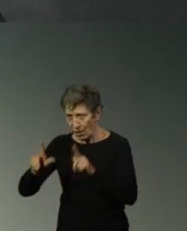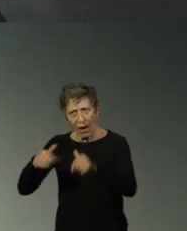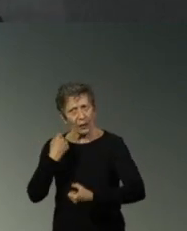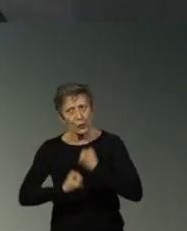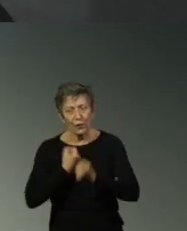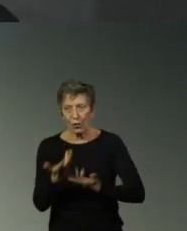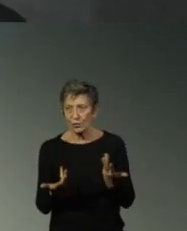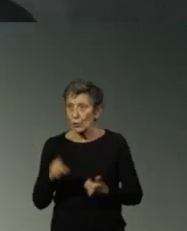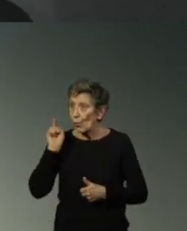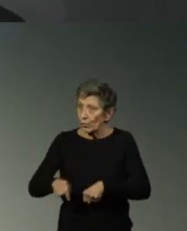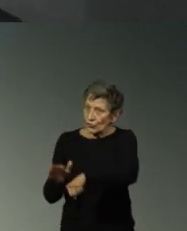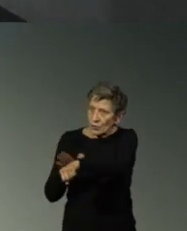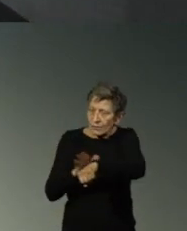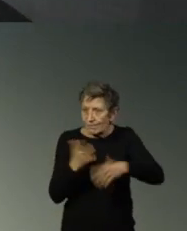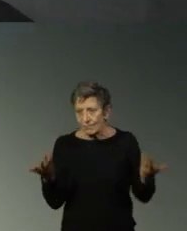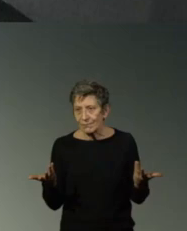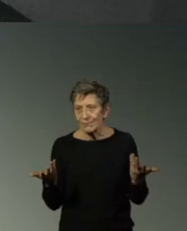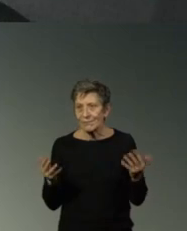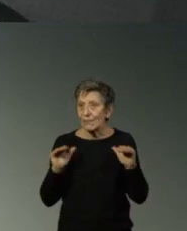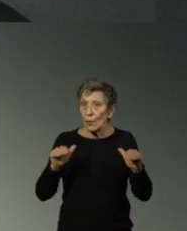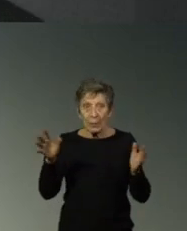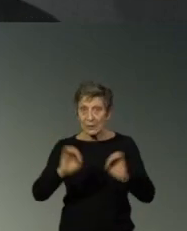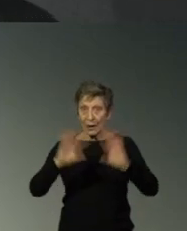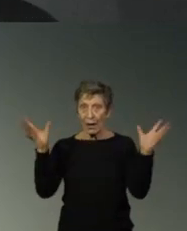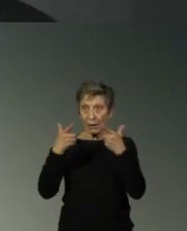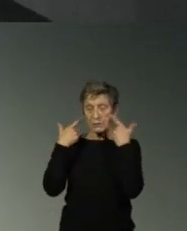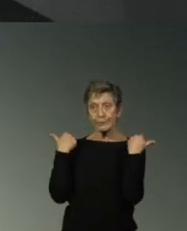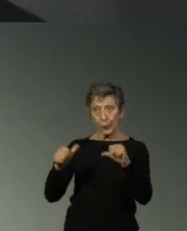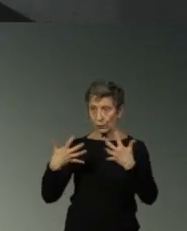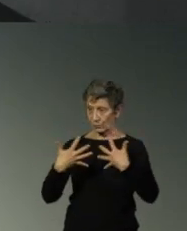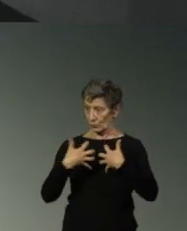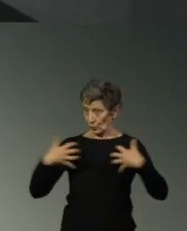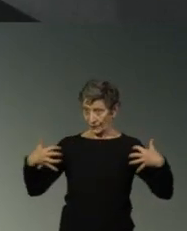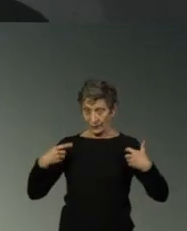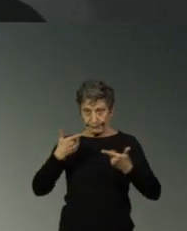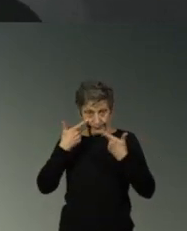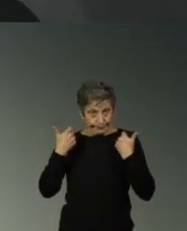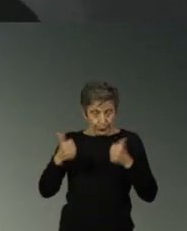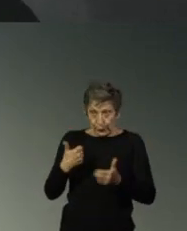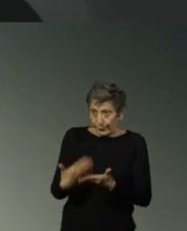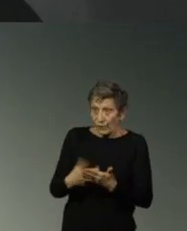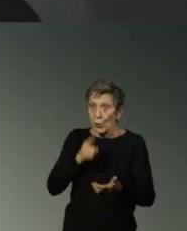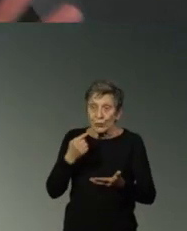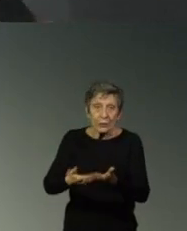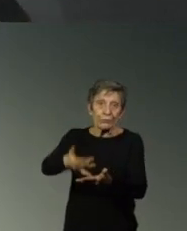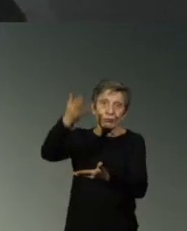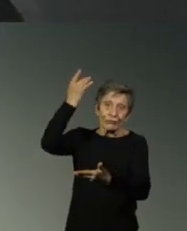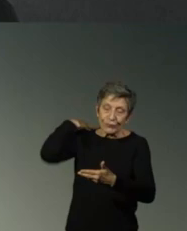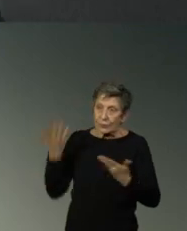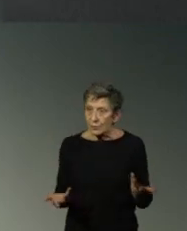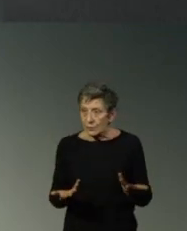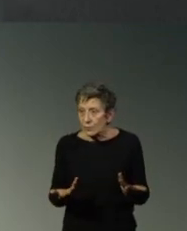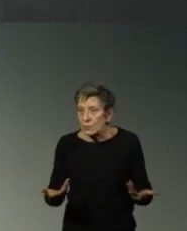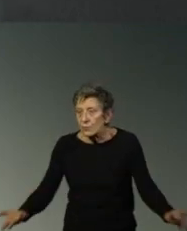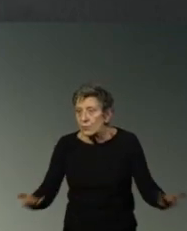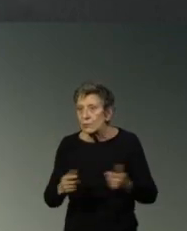de simplement de rappeler ce qui est quand même une évidence, enfin qui est scientifiquement une évidence depuis quand même plusieurs, au moins décennies, s'il y avait besoin de prouver que les animaux souffrent.